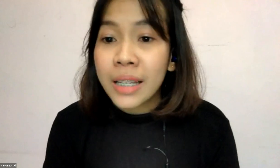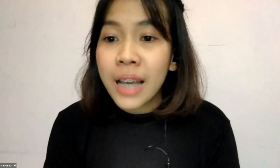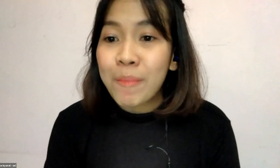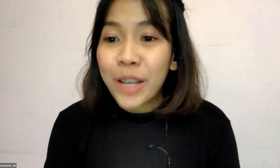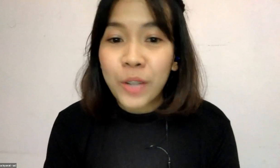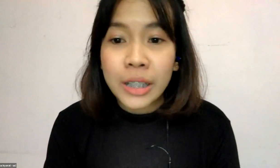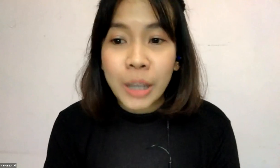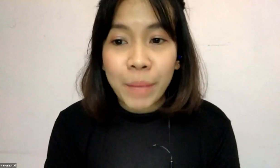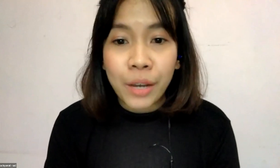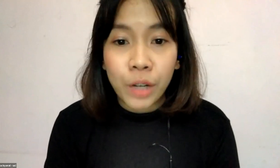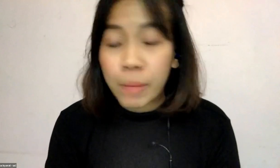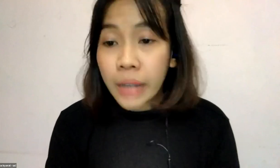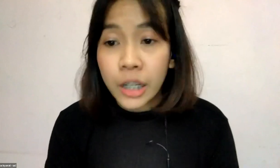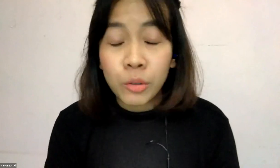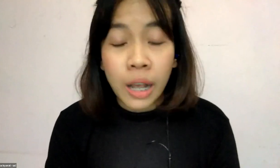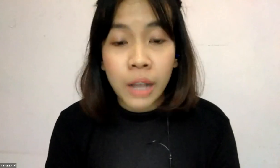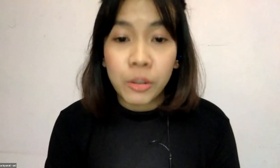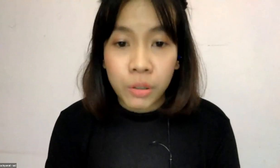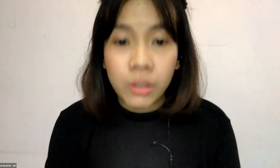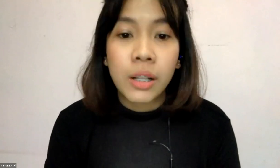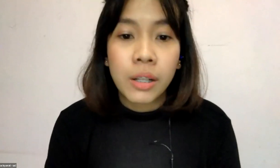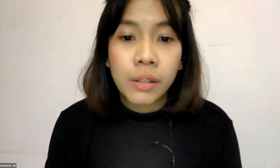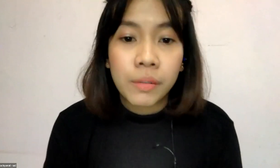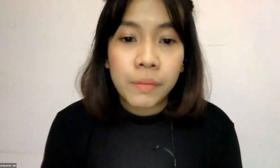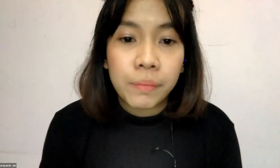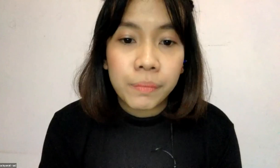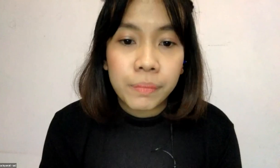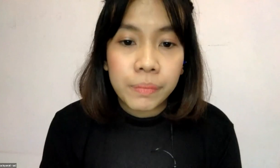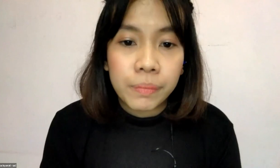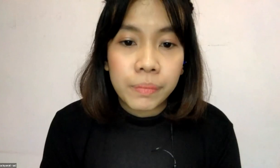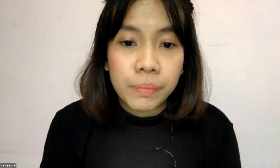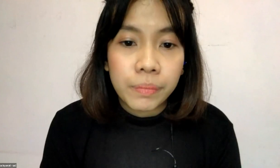seperti tadi apa yang sudah disampaikan oleh Mas Adi itu sangat betul